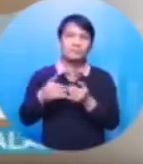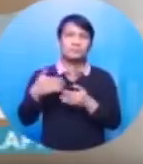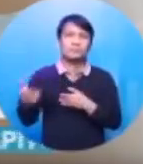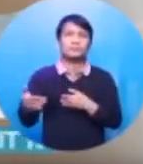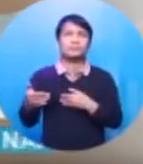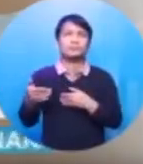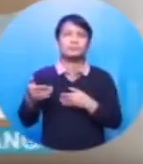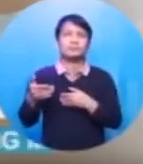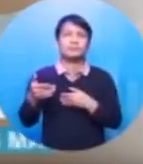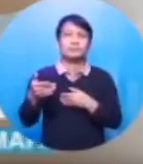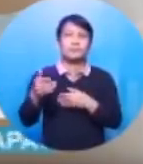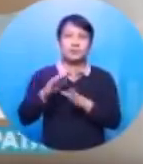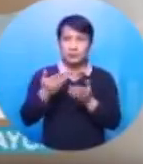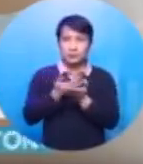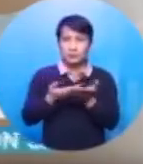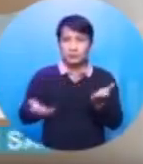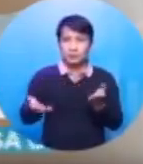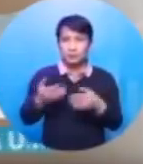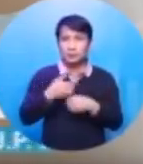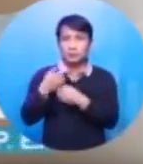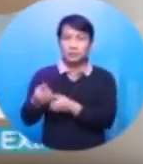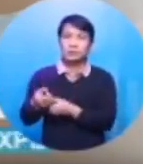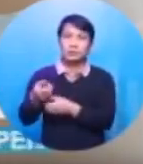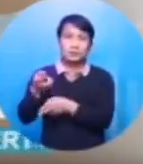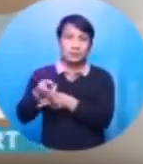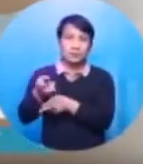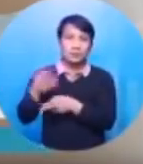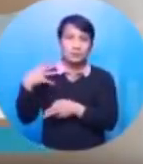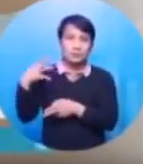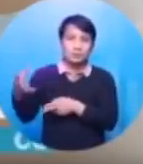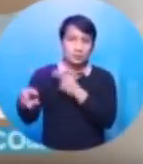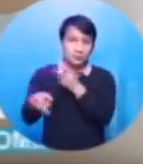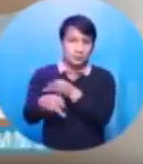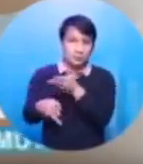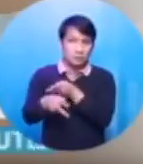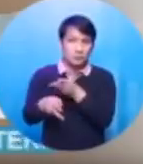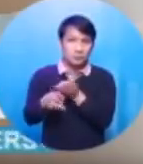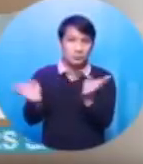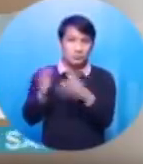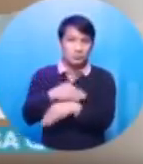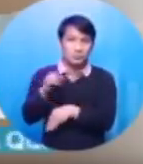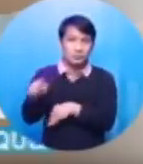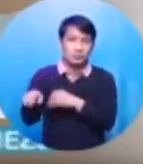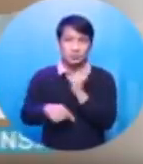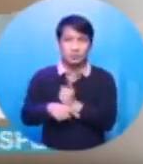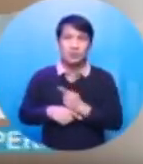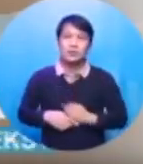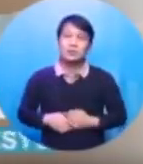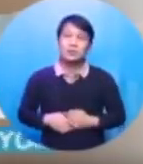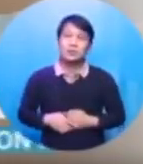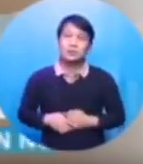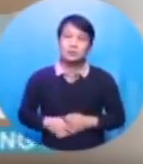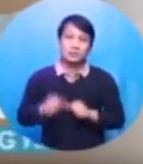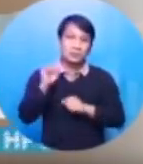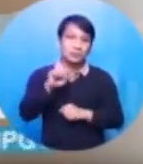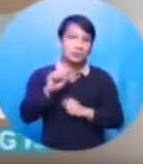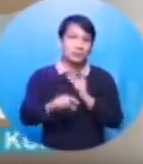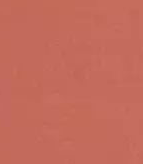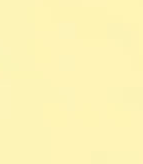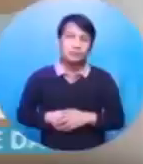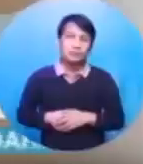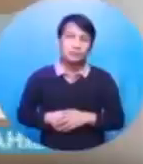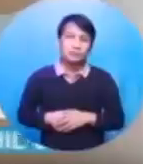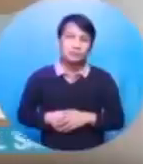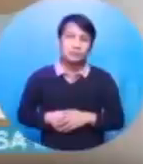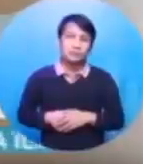na doon muna sa barangay hall. Kami na muna bahala kay chairman na ikusodiyan muna sa isang kwarto doon yung mga gamit nyo. Okay, ma'am? Okay na. Oh, sige po. Good.